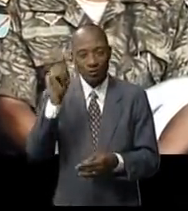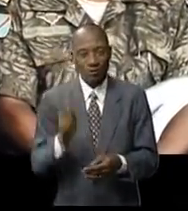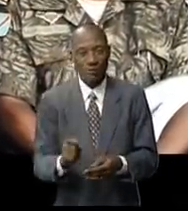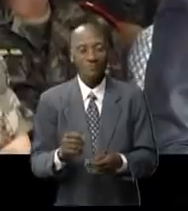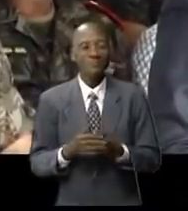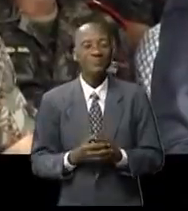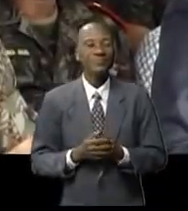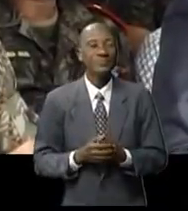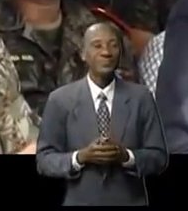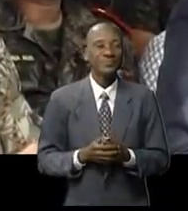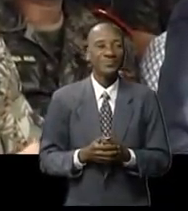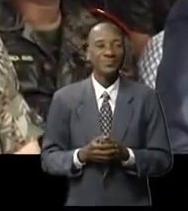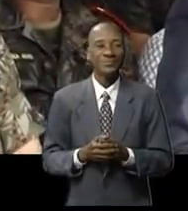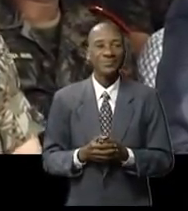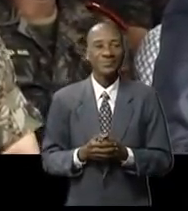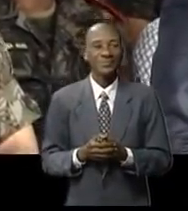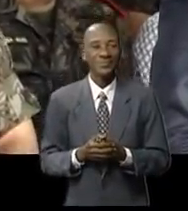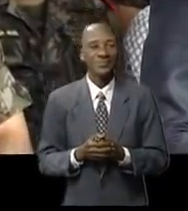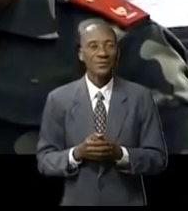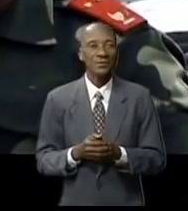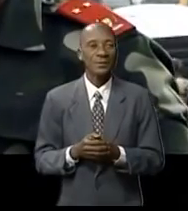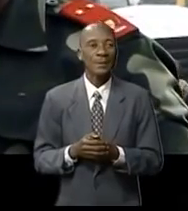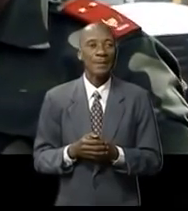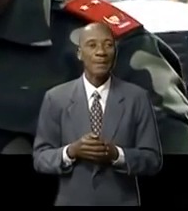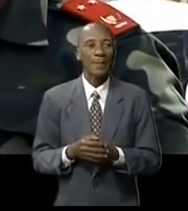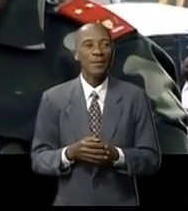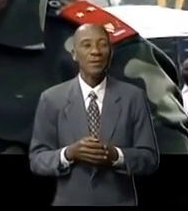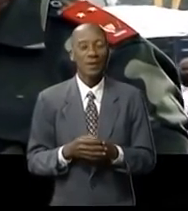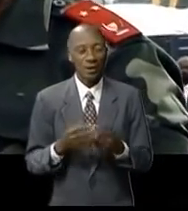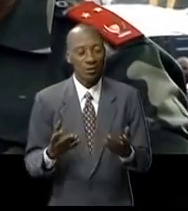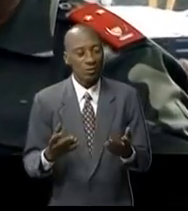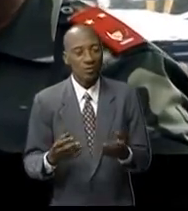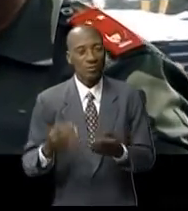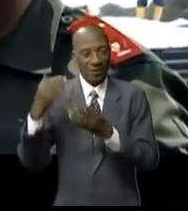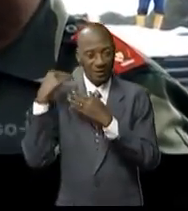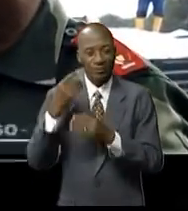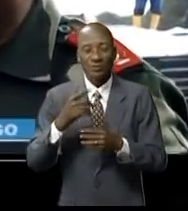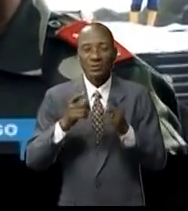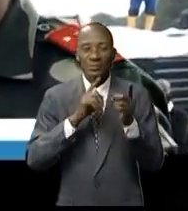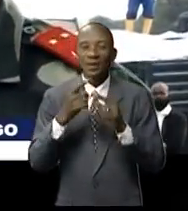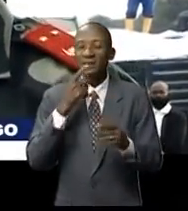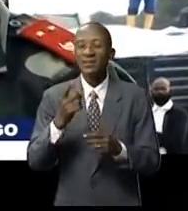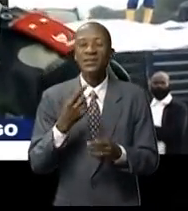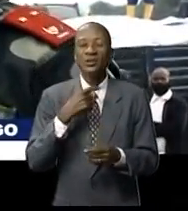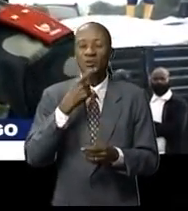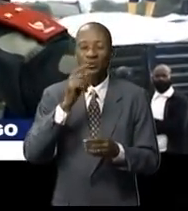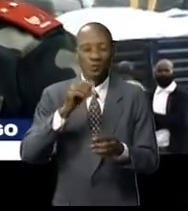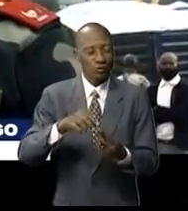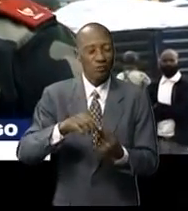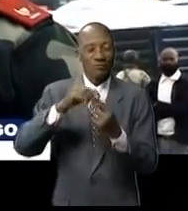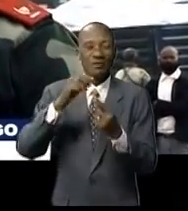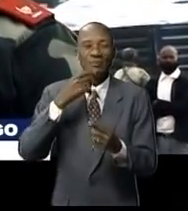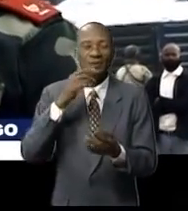Les moyens conséquents sont progressivement mis à la disposition du service national par votre supérieure autorité pour